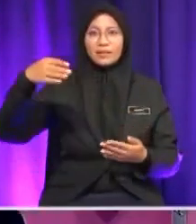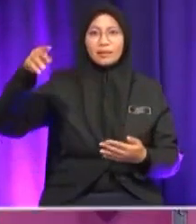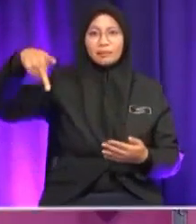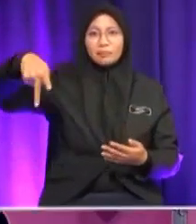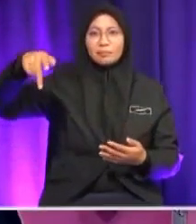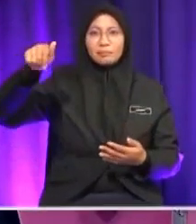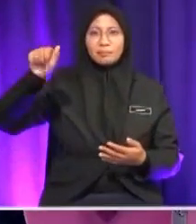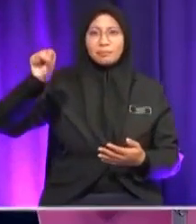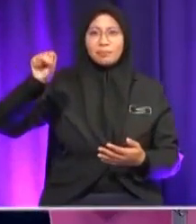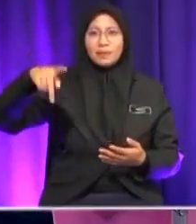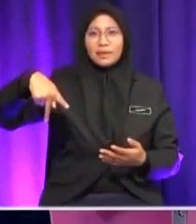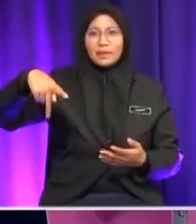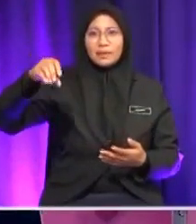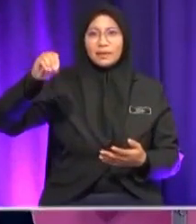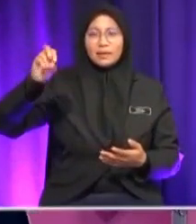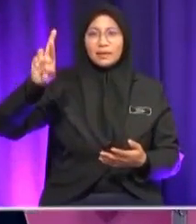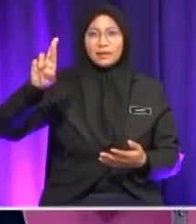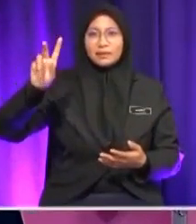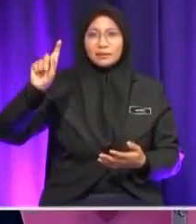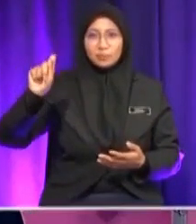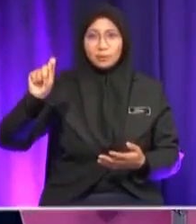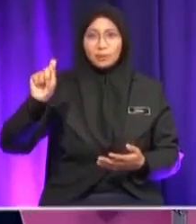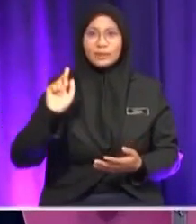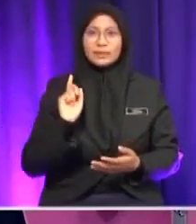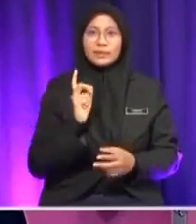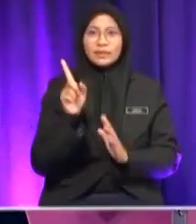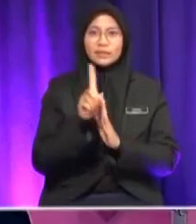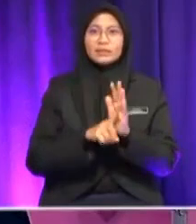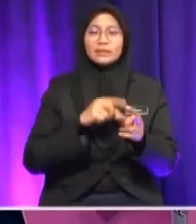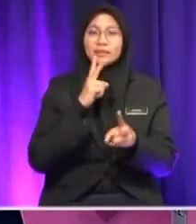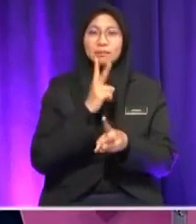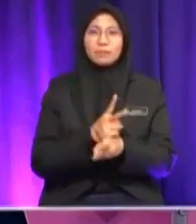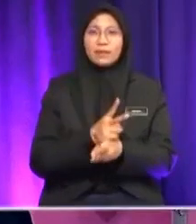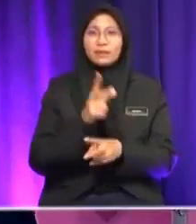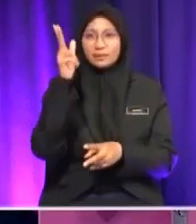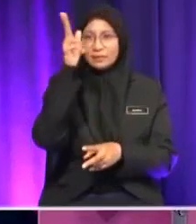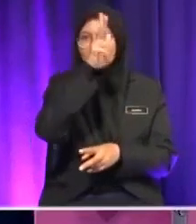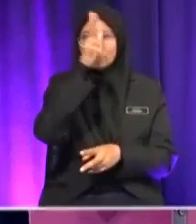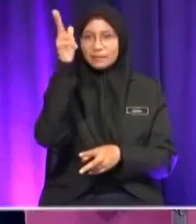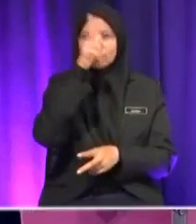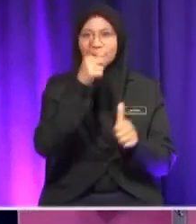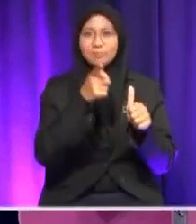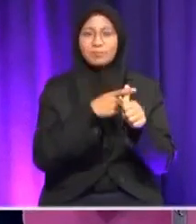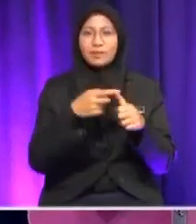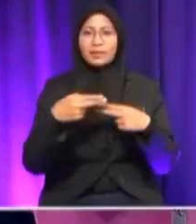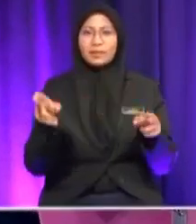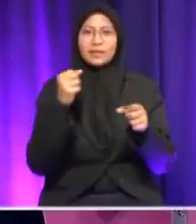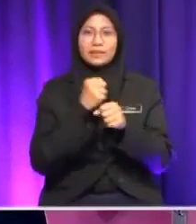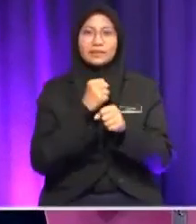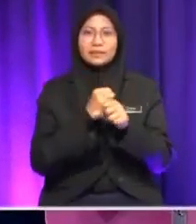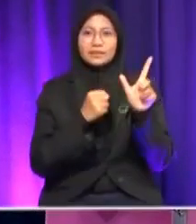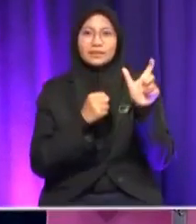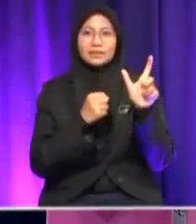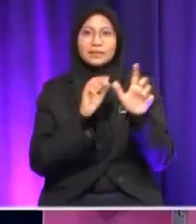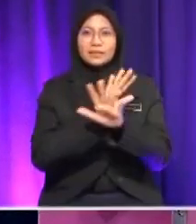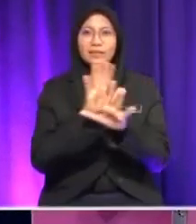kesannya sangat-sangat tinggi murid-murid apabila kita disiarkan sebagai muflis. Hilang kerja, tak dapat